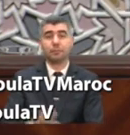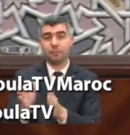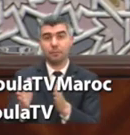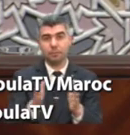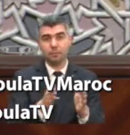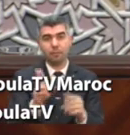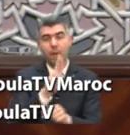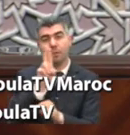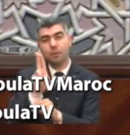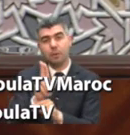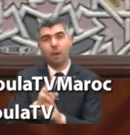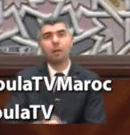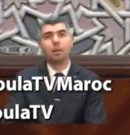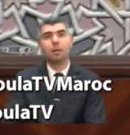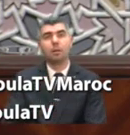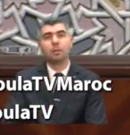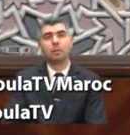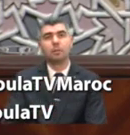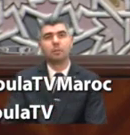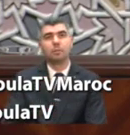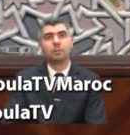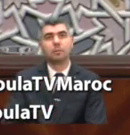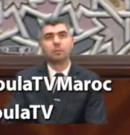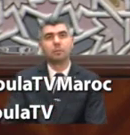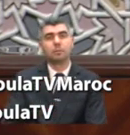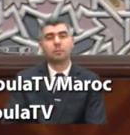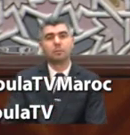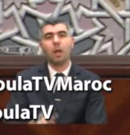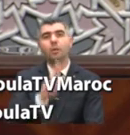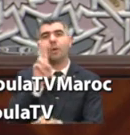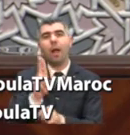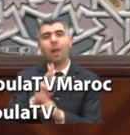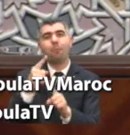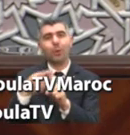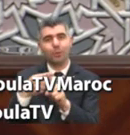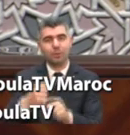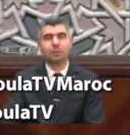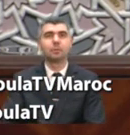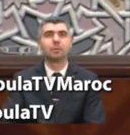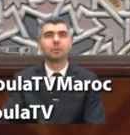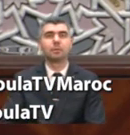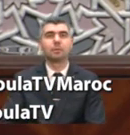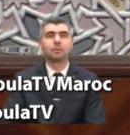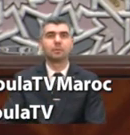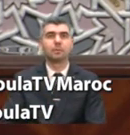نمر للسؤال الموالي وهو عن إعداد هناك تعقيب إضافي، تفضلي السيدة النائبة المحترمة.